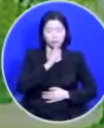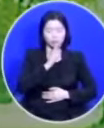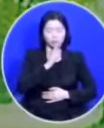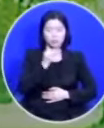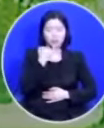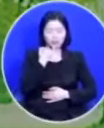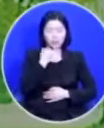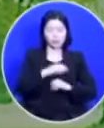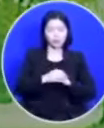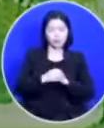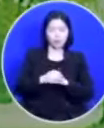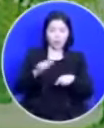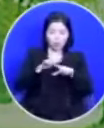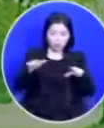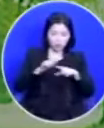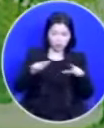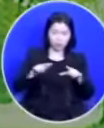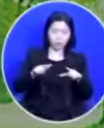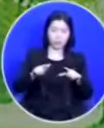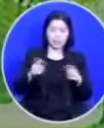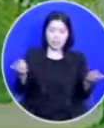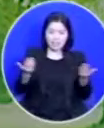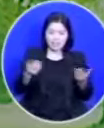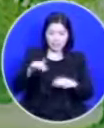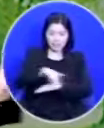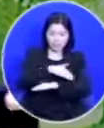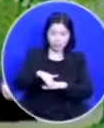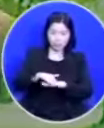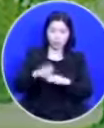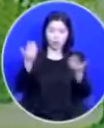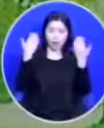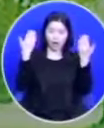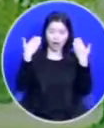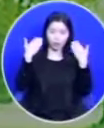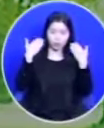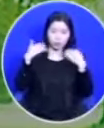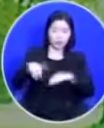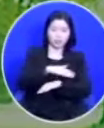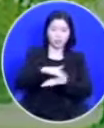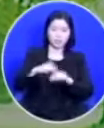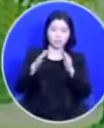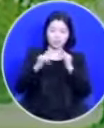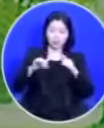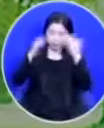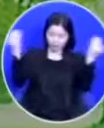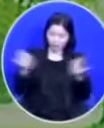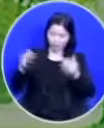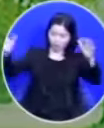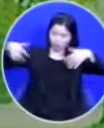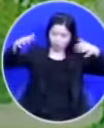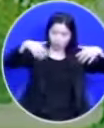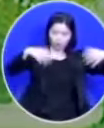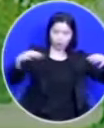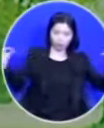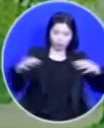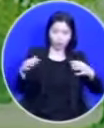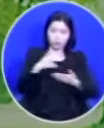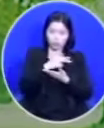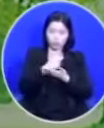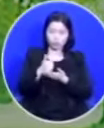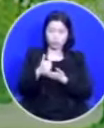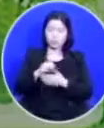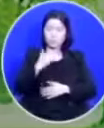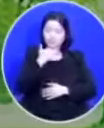평소에 직장 다니고 학교 다니던 사람들 다 끌어모아서 주님 기다리며 찬송하고 기도하고